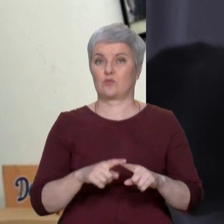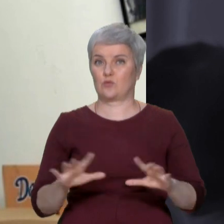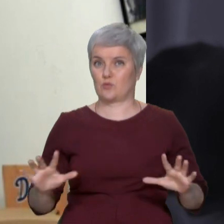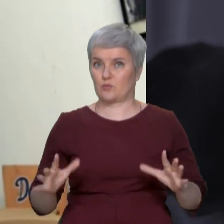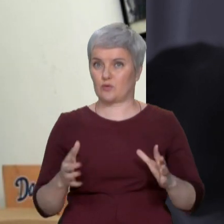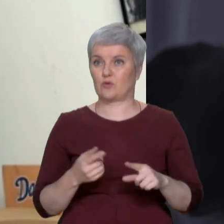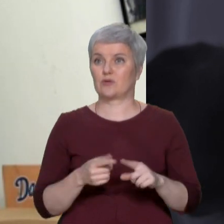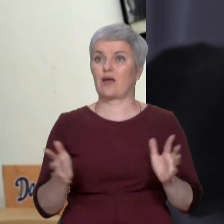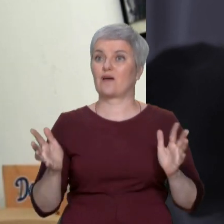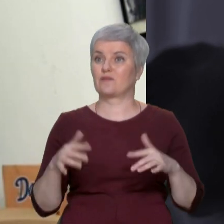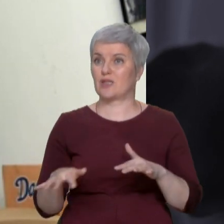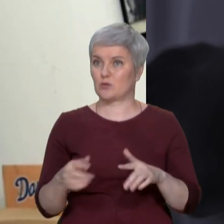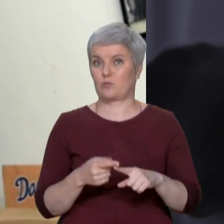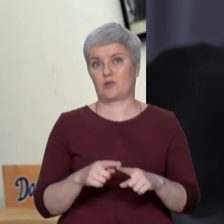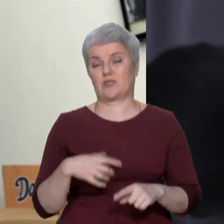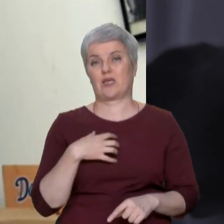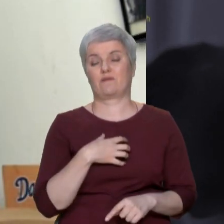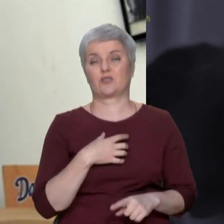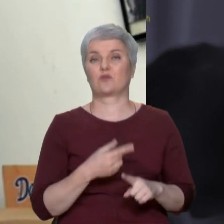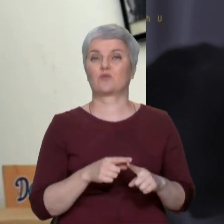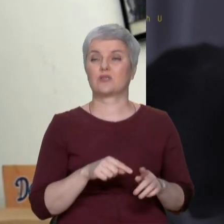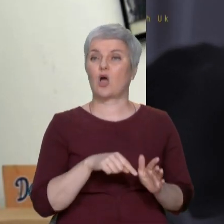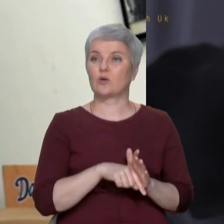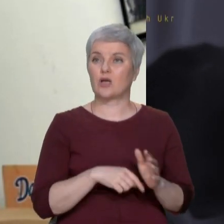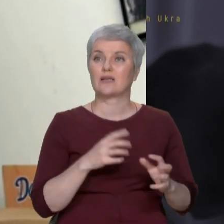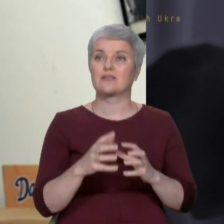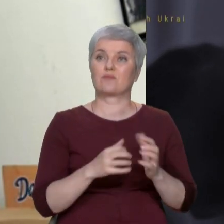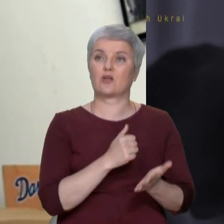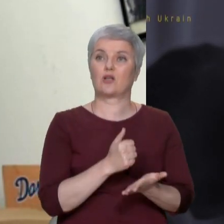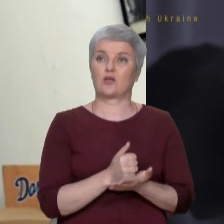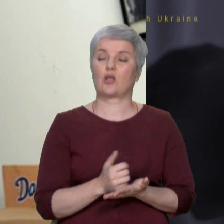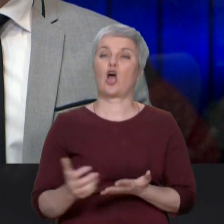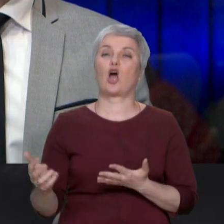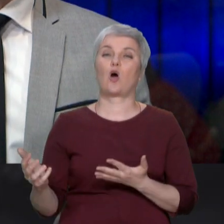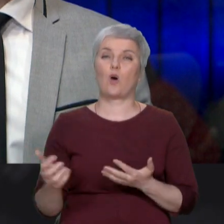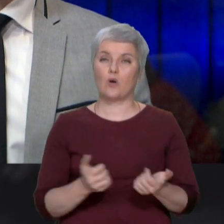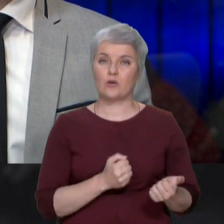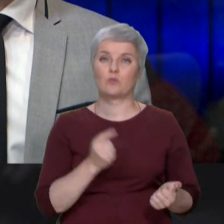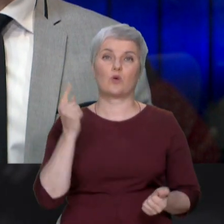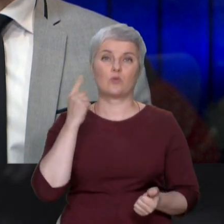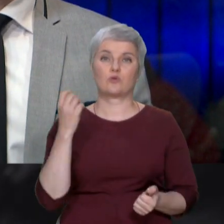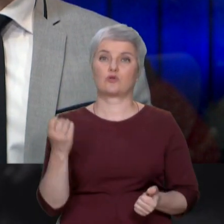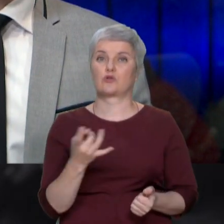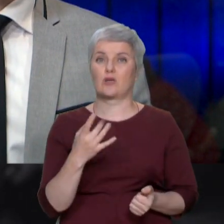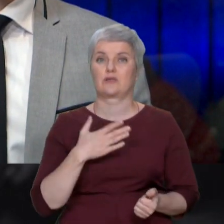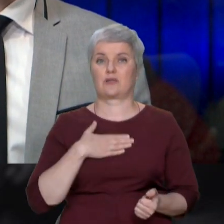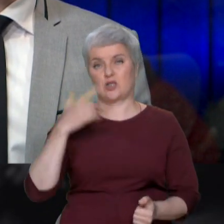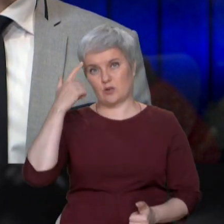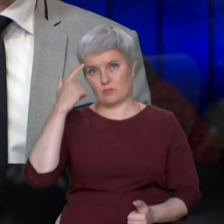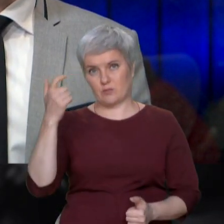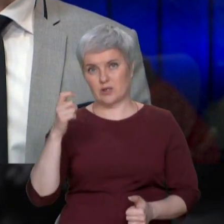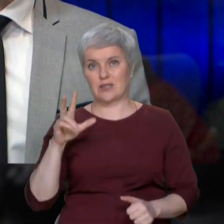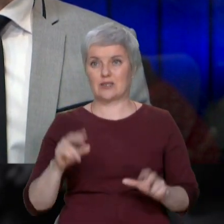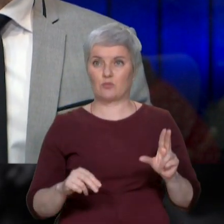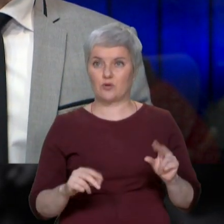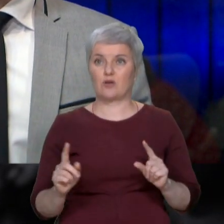флешмоб, а це вже дуже важливо, це означає, що світові лідери почують ще раз наш меседж, і я думаю і сподіваюся,